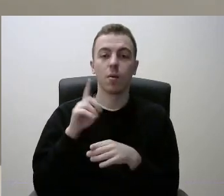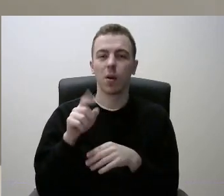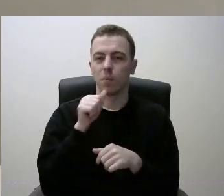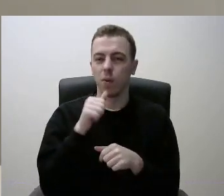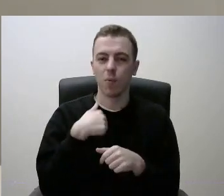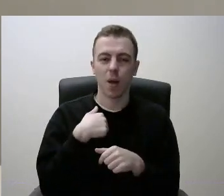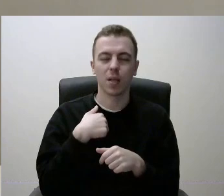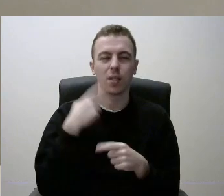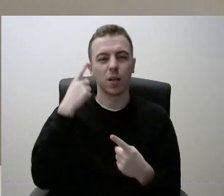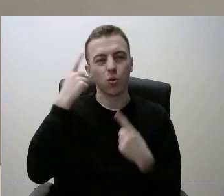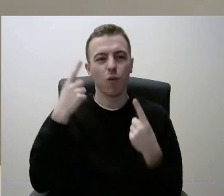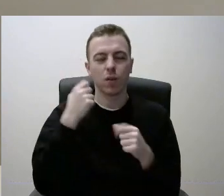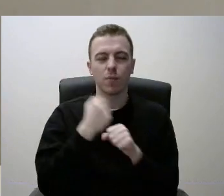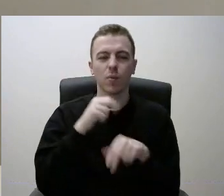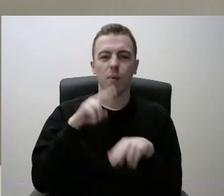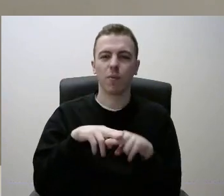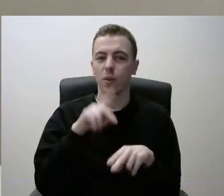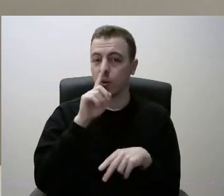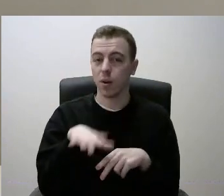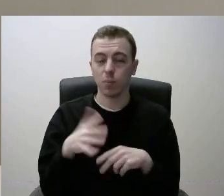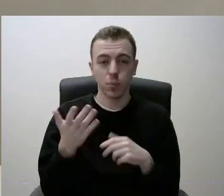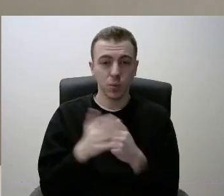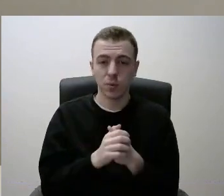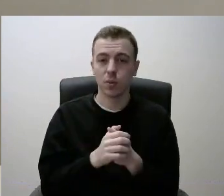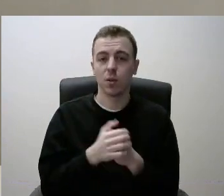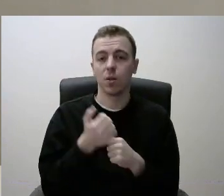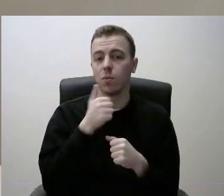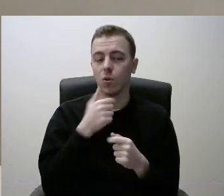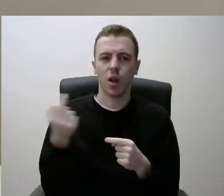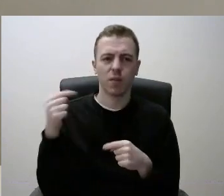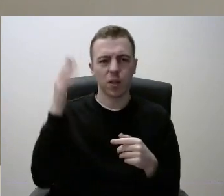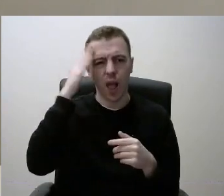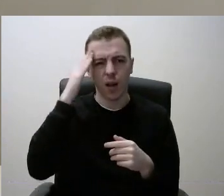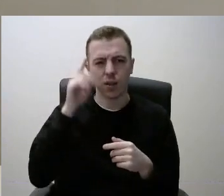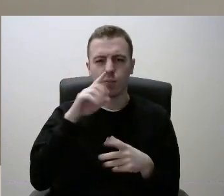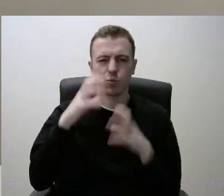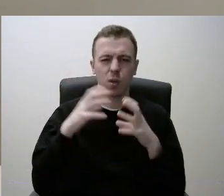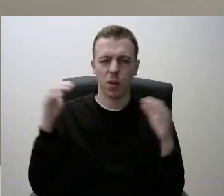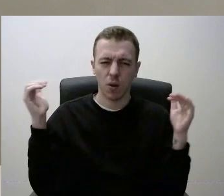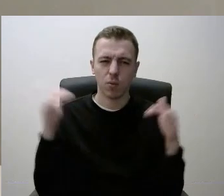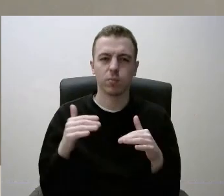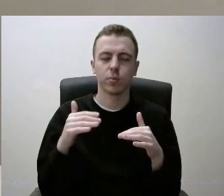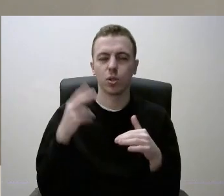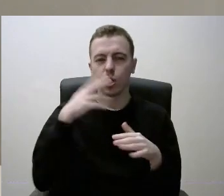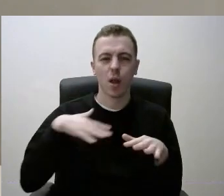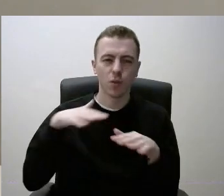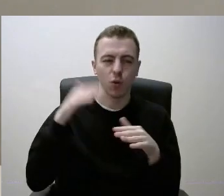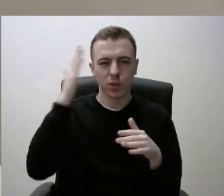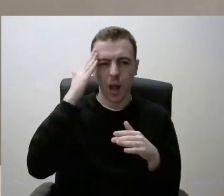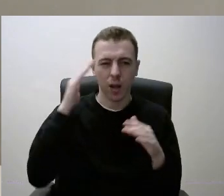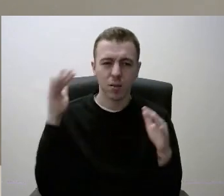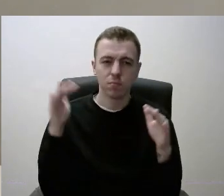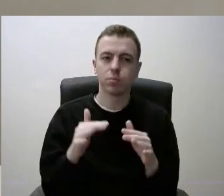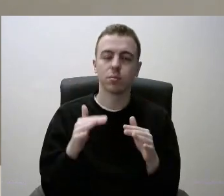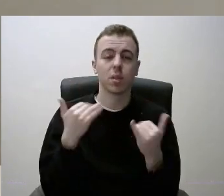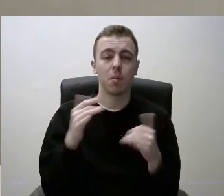neturėsime inovatyvių darbo vietų, tam, kad čia dirbti atvyktų talentai iš viso pasaulio, talentai iš visos Lietuvos, šiandien dienai Klaipėdoje